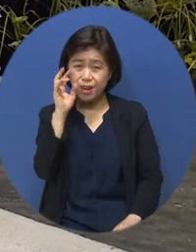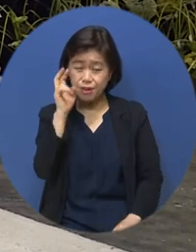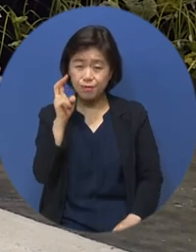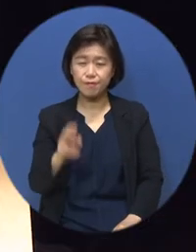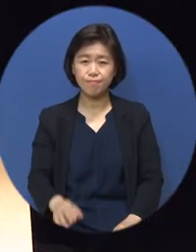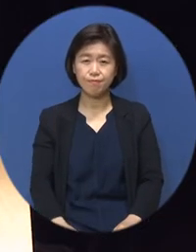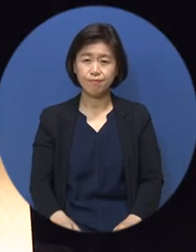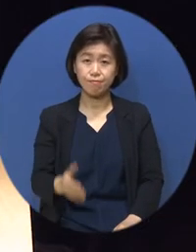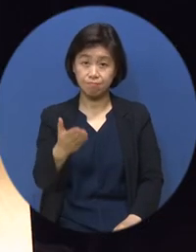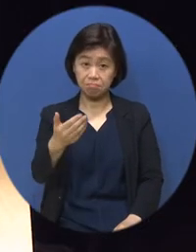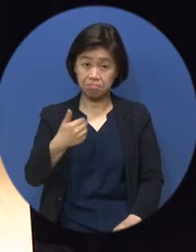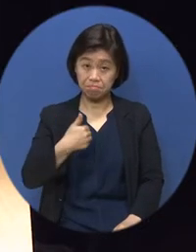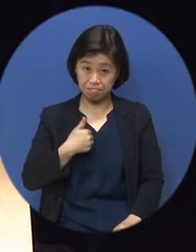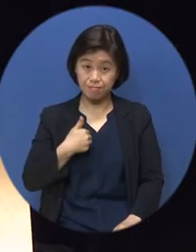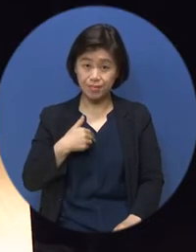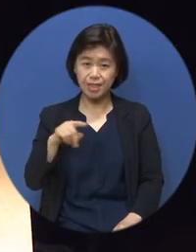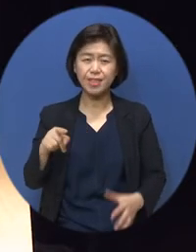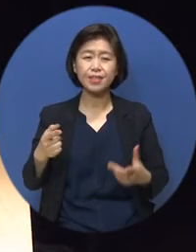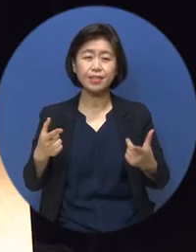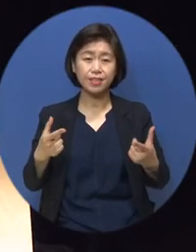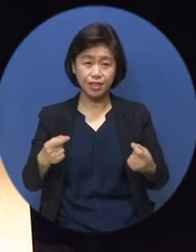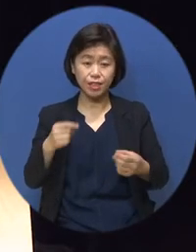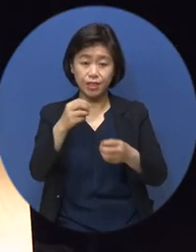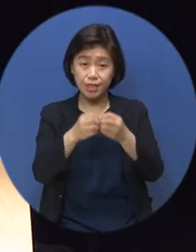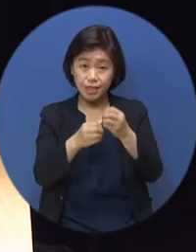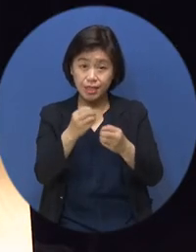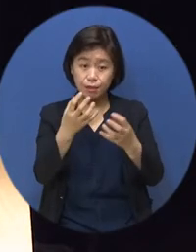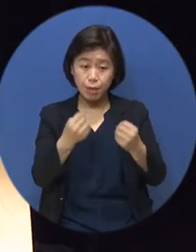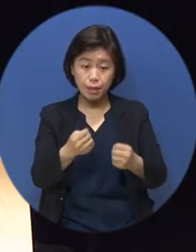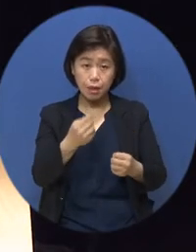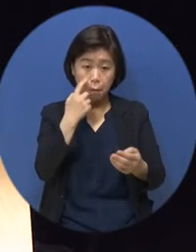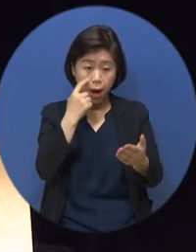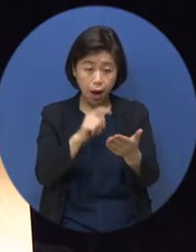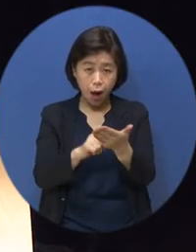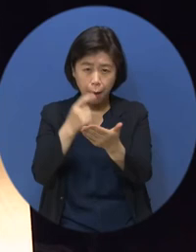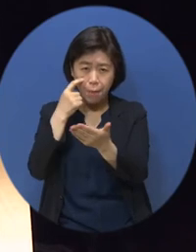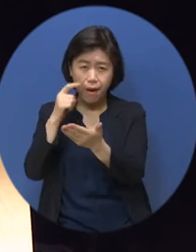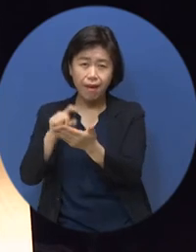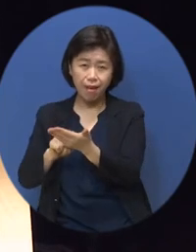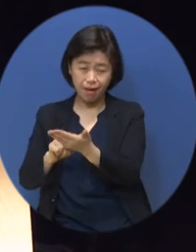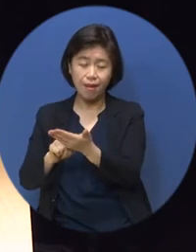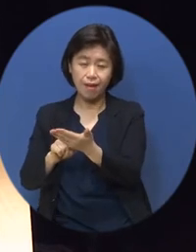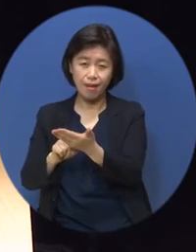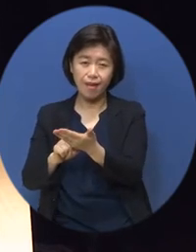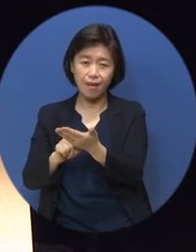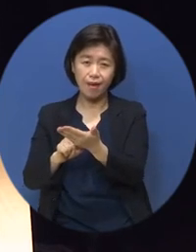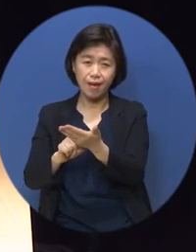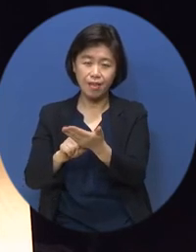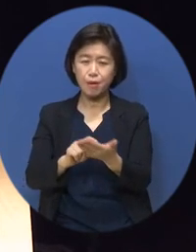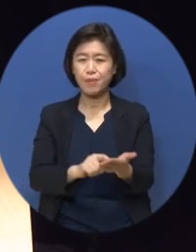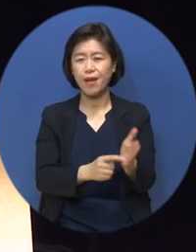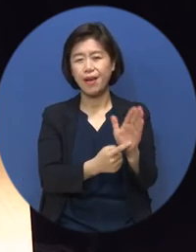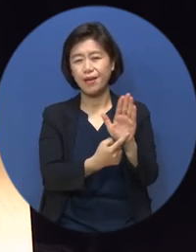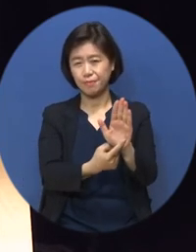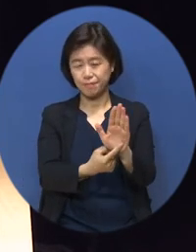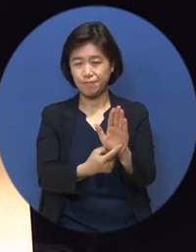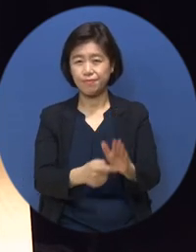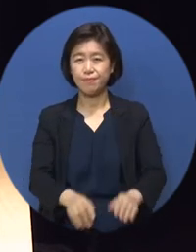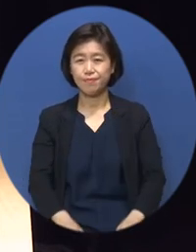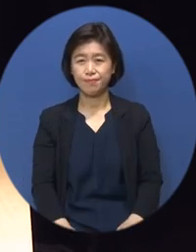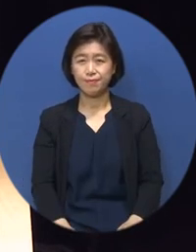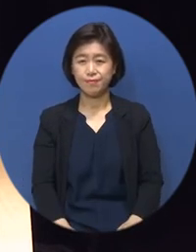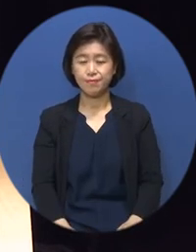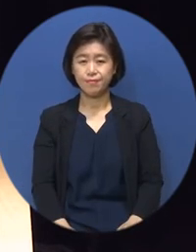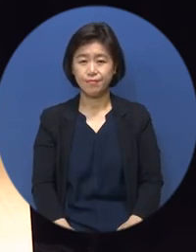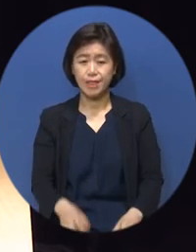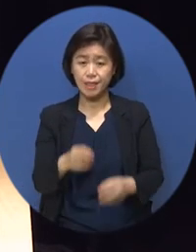제가 나대아리와 같은 작품들을 많이 발굴하여서 그 작품과 해당